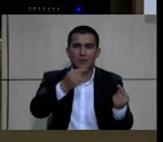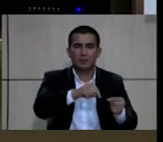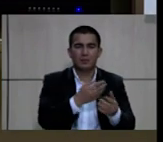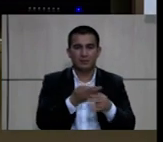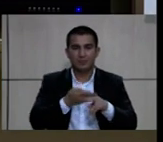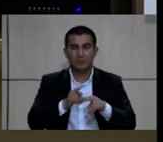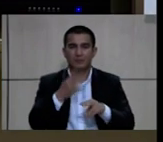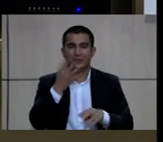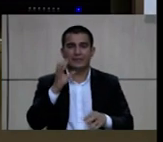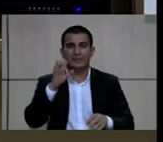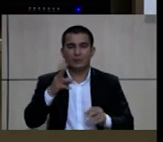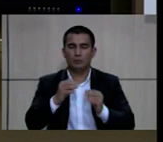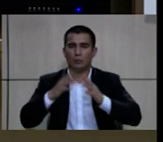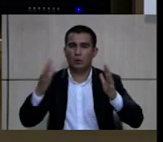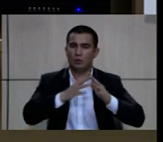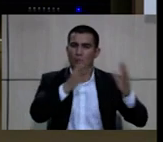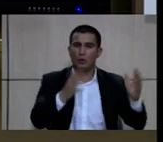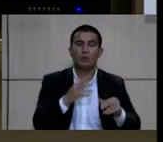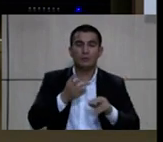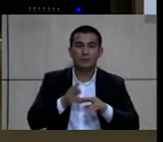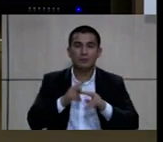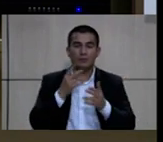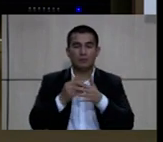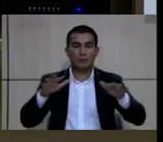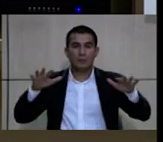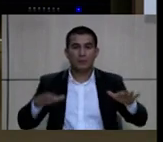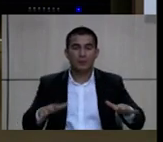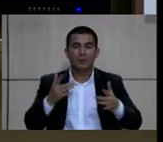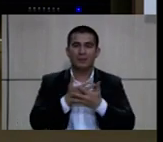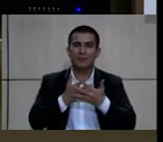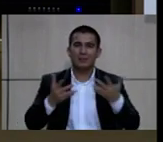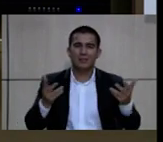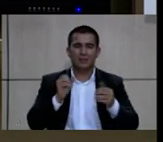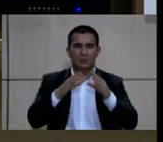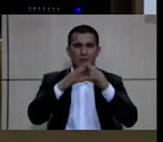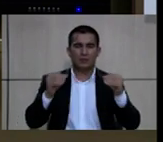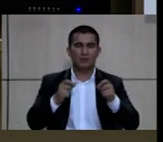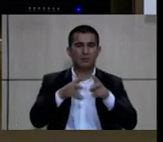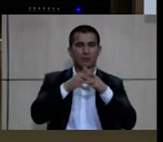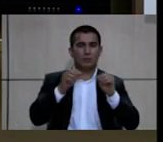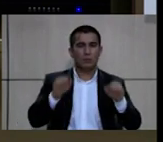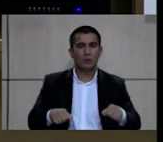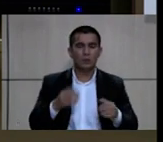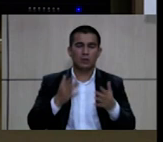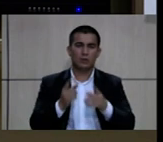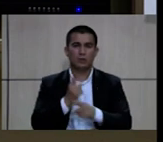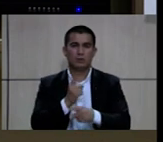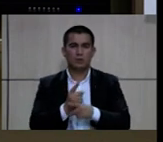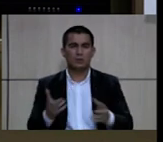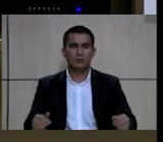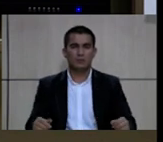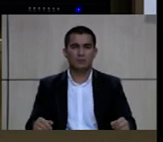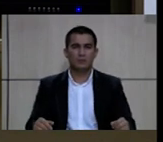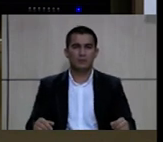4 santimetrga katta. Shunday kattalikdagi uch burchak yasash mumkinmi?